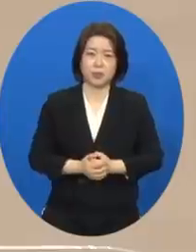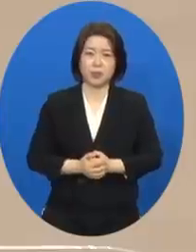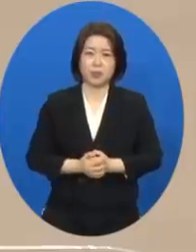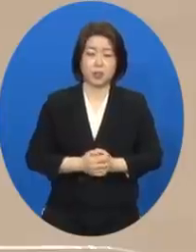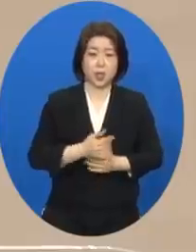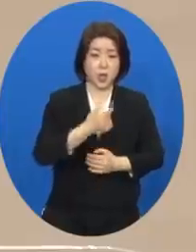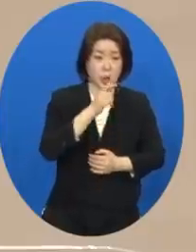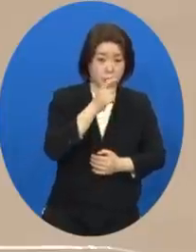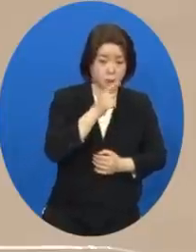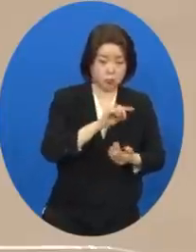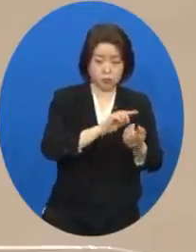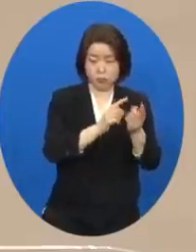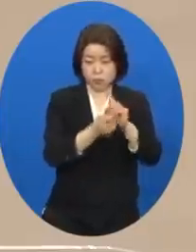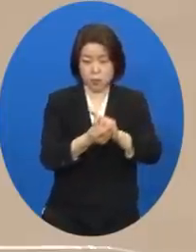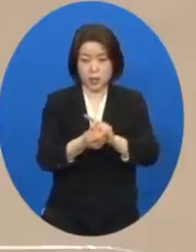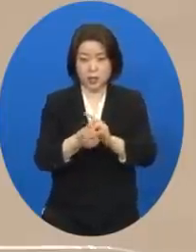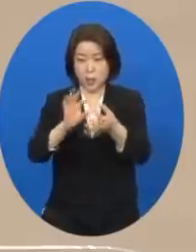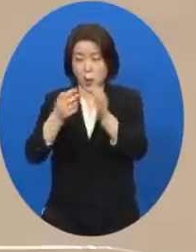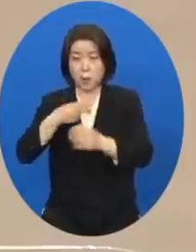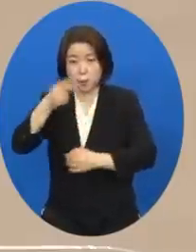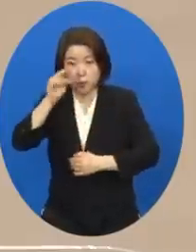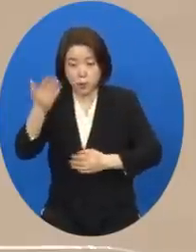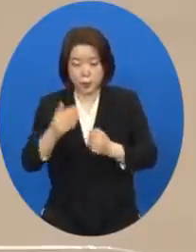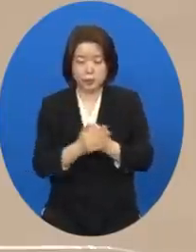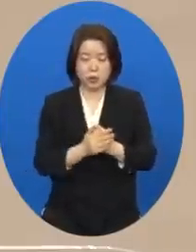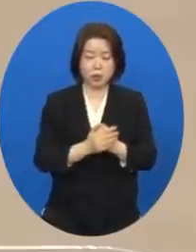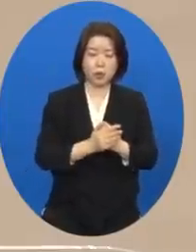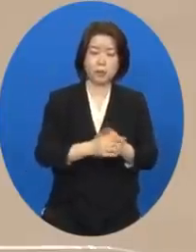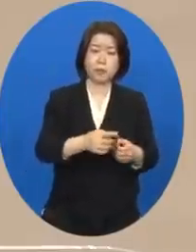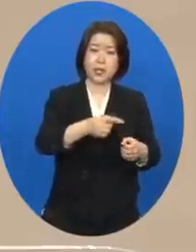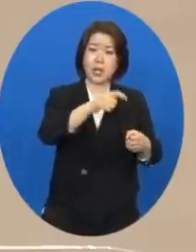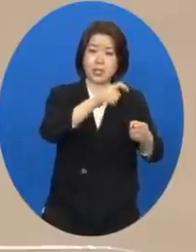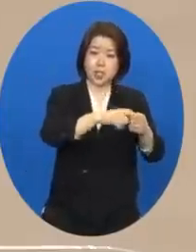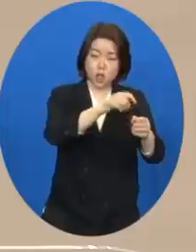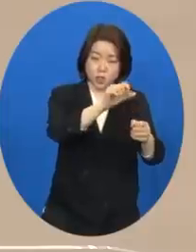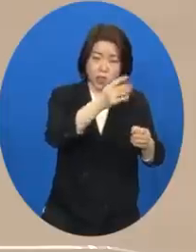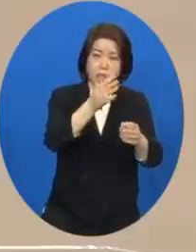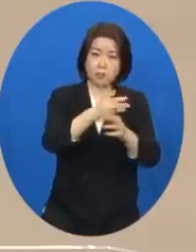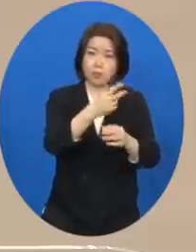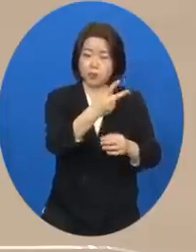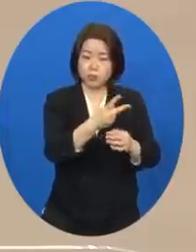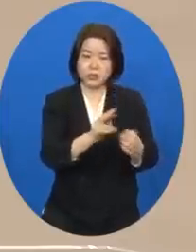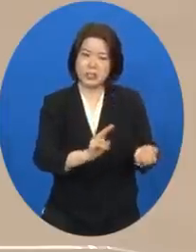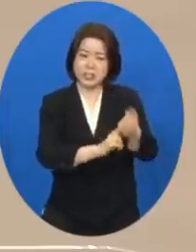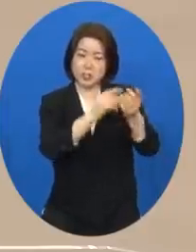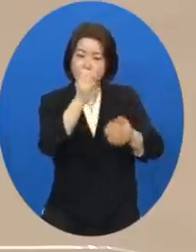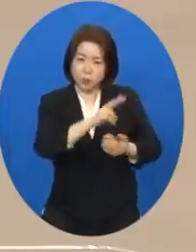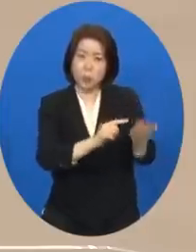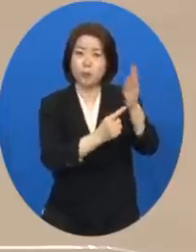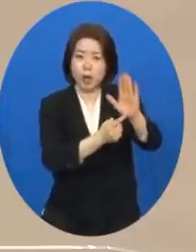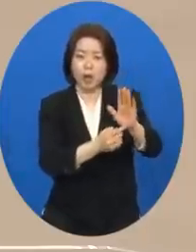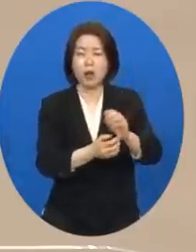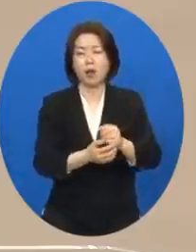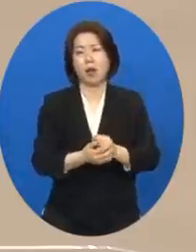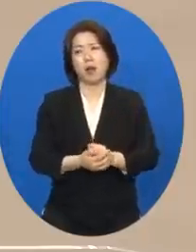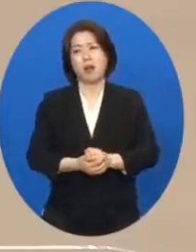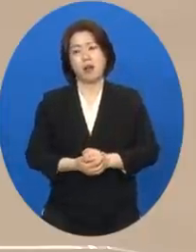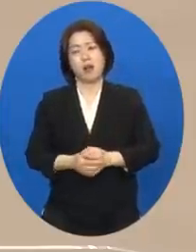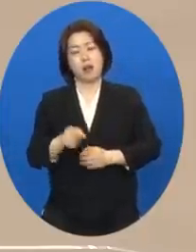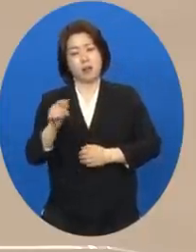포도주가 된다든지 오병이어의 기적이 일어난다 든지 그러면 와 정말 예수님이 당신과 함께